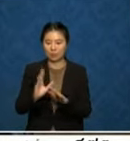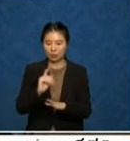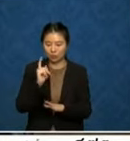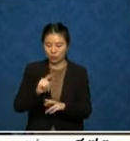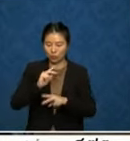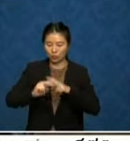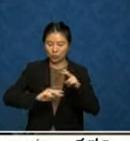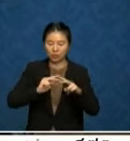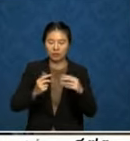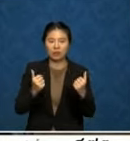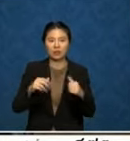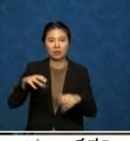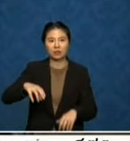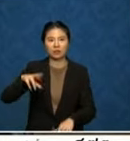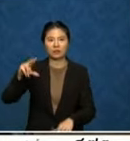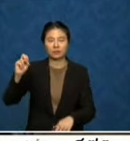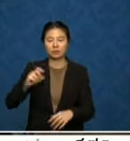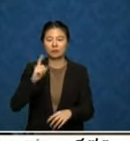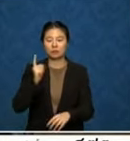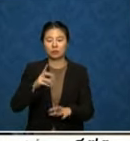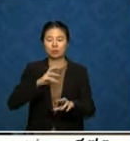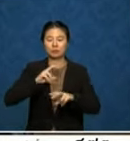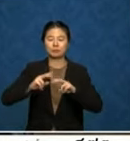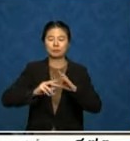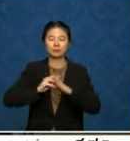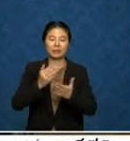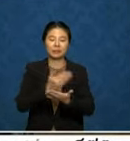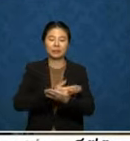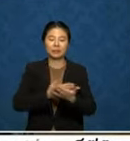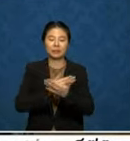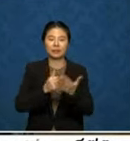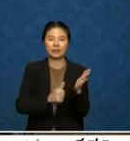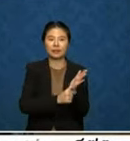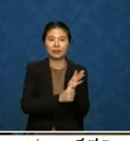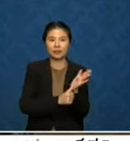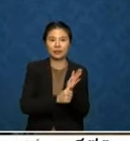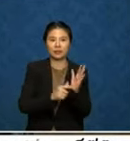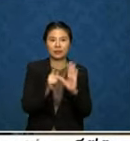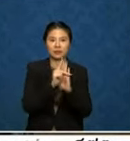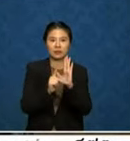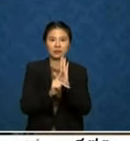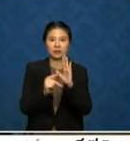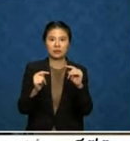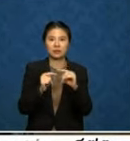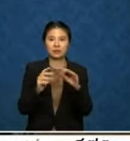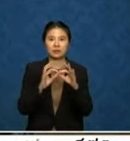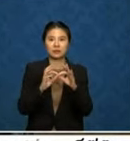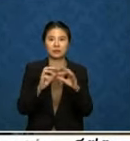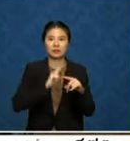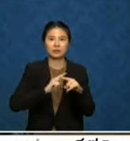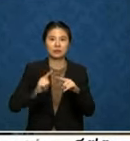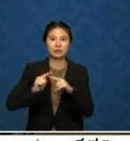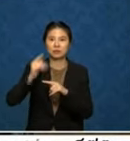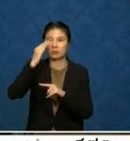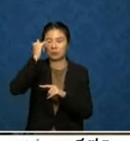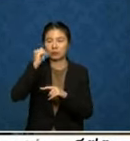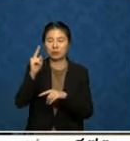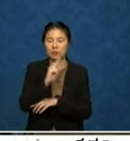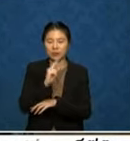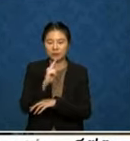แทนราษฎรแห่งนี้ค่ะควรพิจารณาแก้ไขกฎหมายให้ครอบคลุมยิ่งขึ้นเพื่อปิ